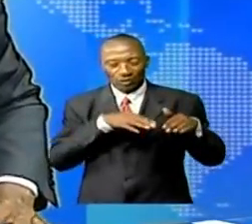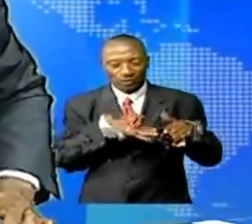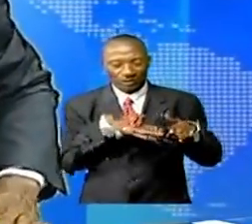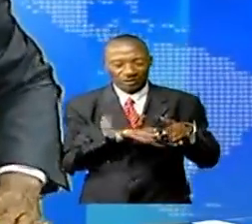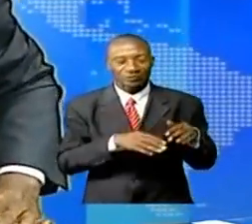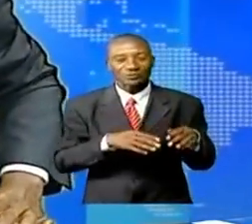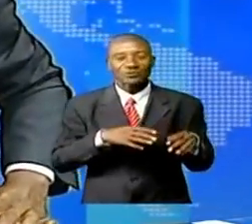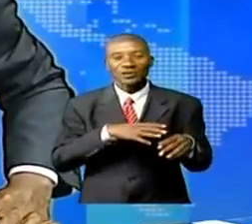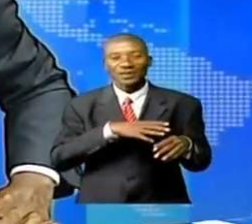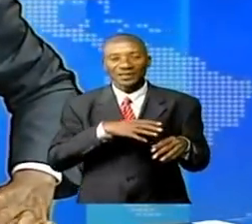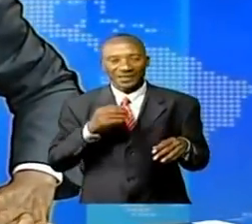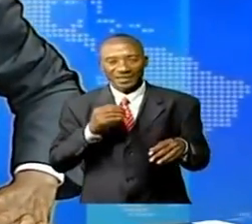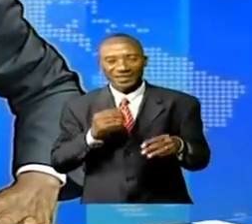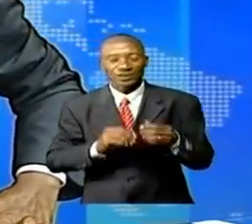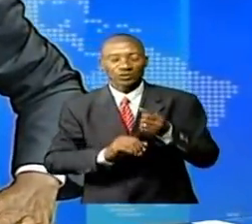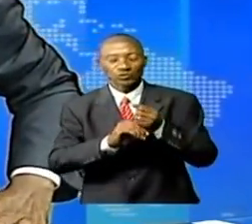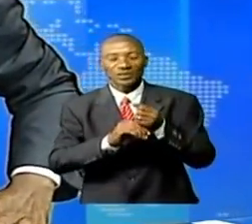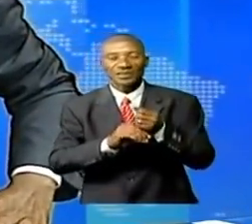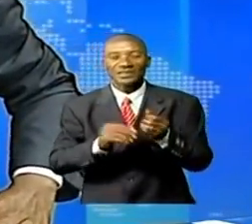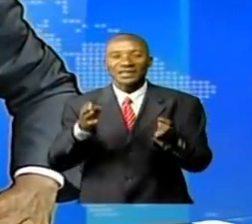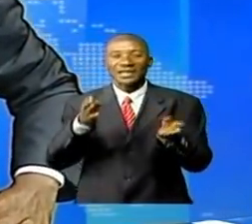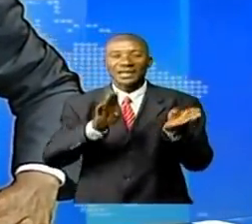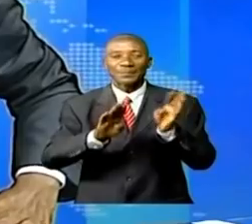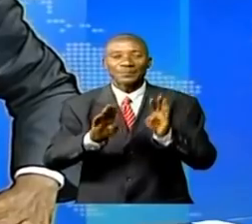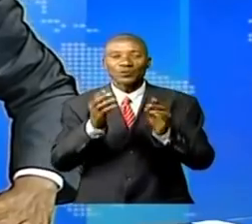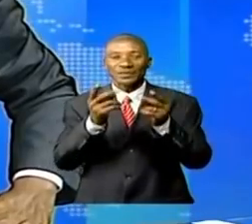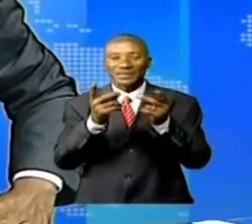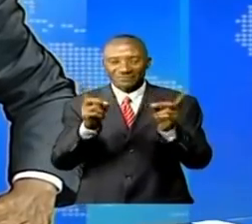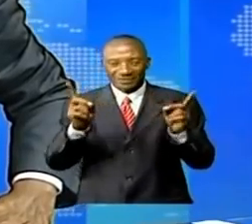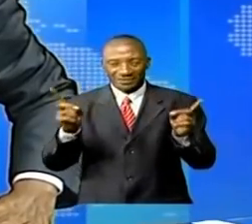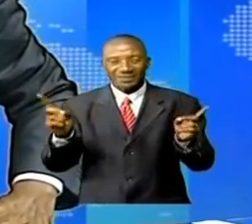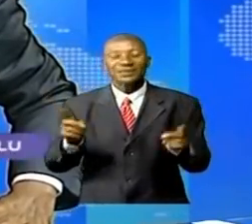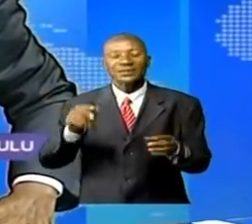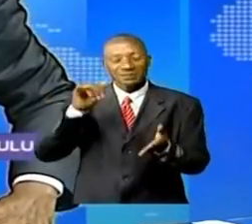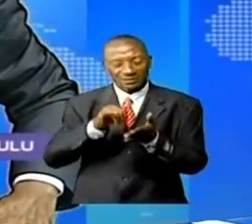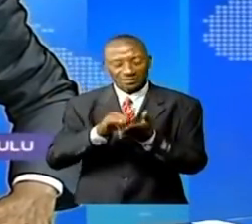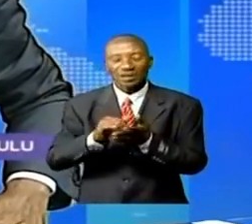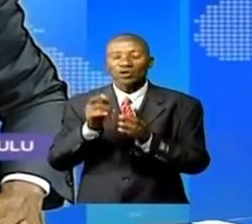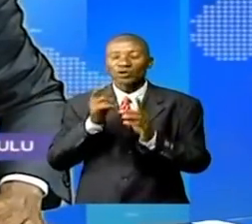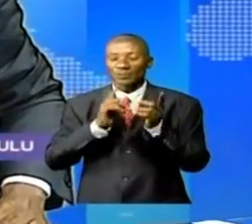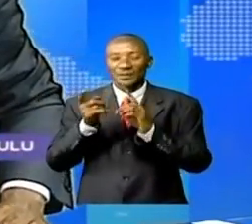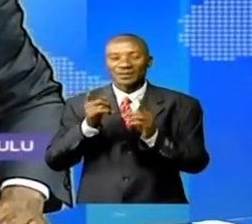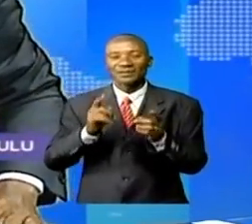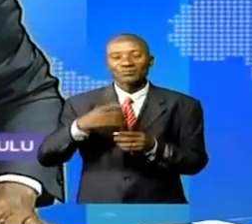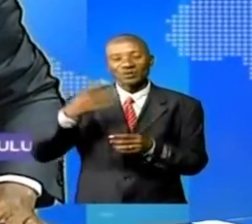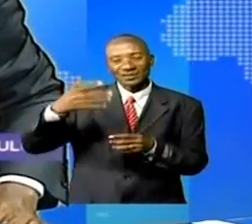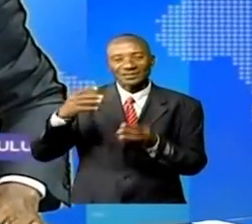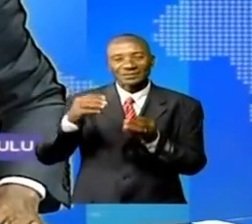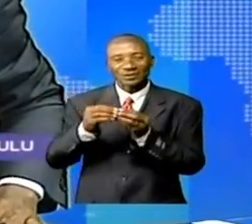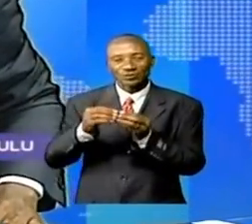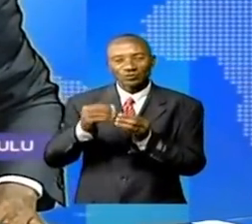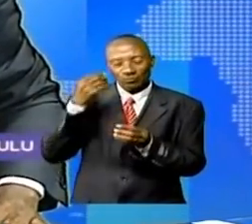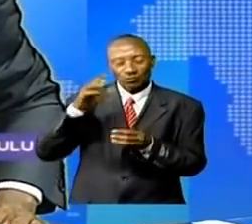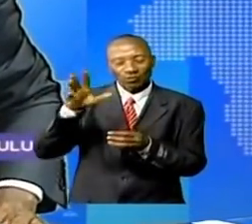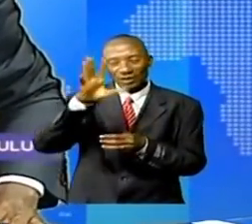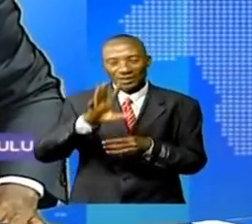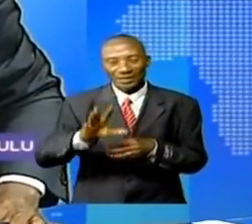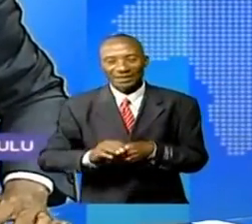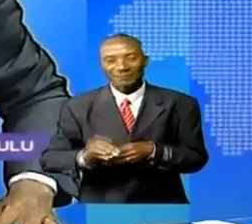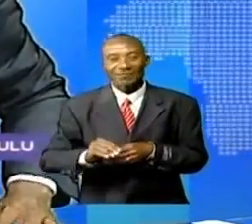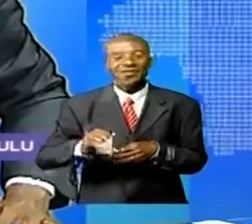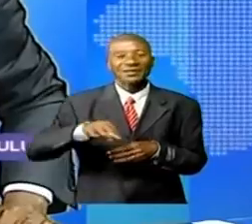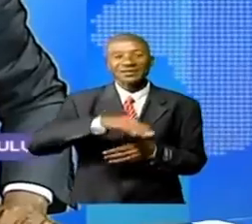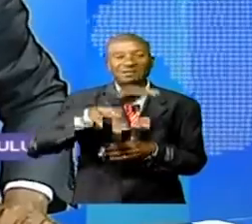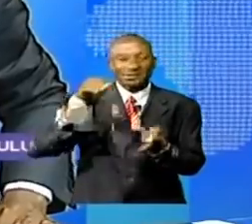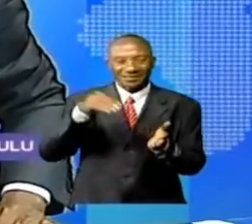biodiversité, c'est le but de la 33e réunion de la Commission des pays des forêts d'Afrique centrale, COMIFAC, tenue à Douala